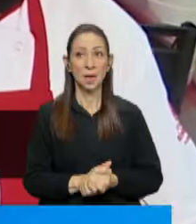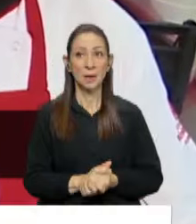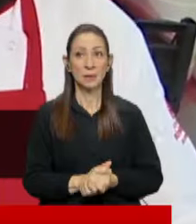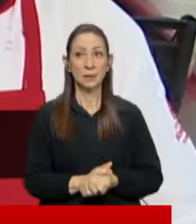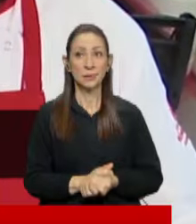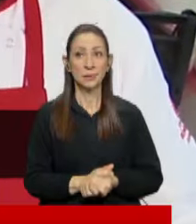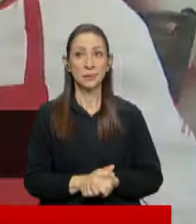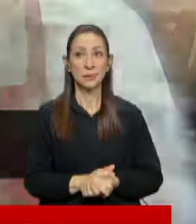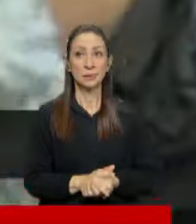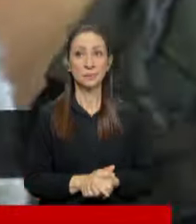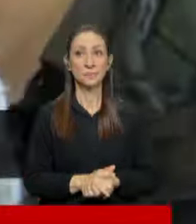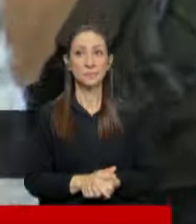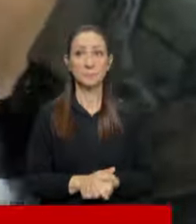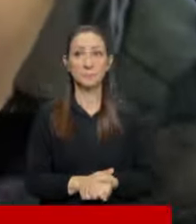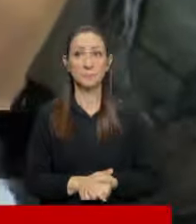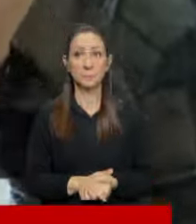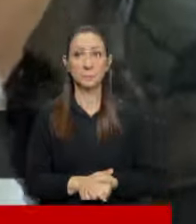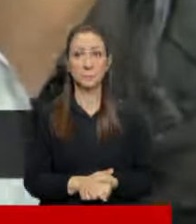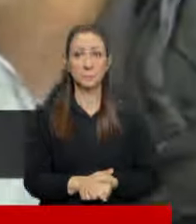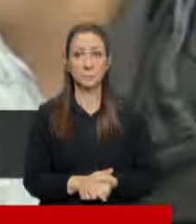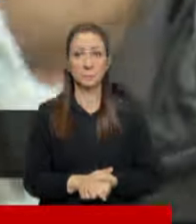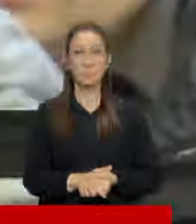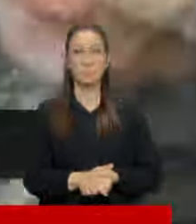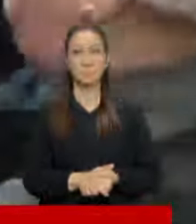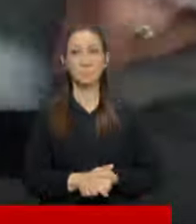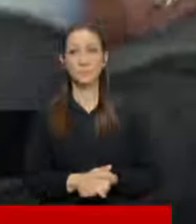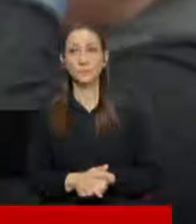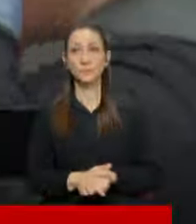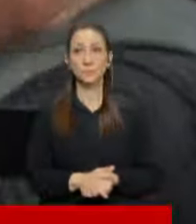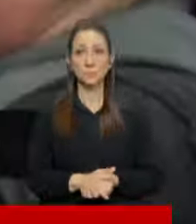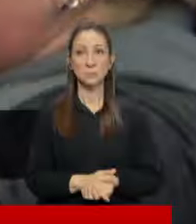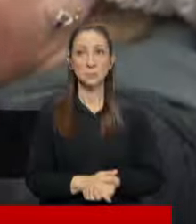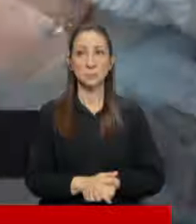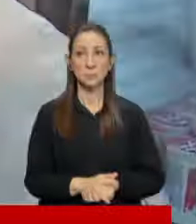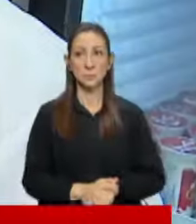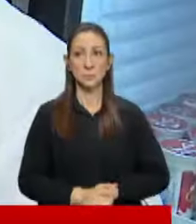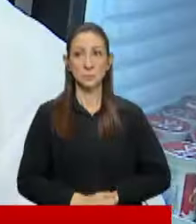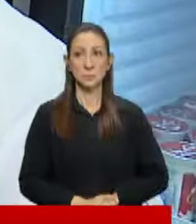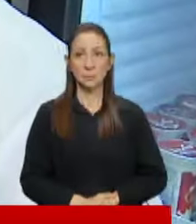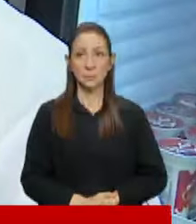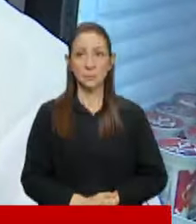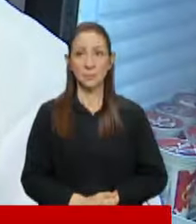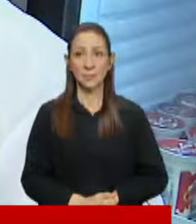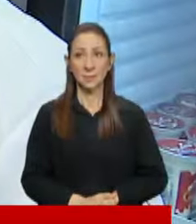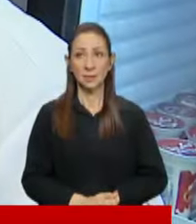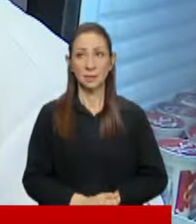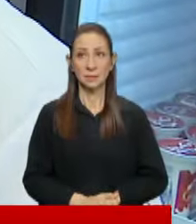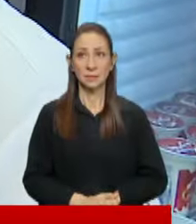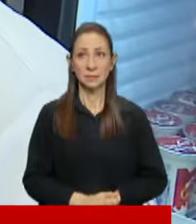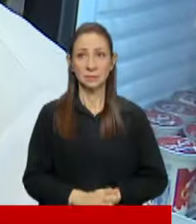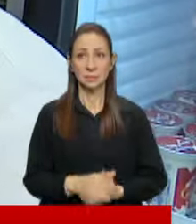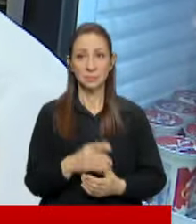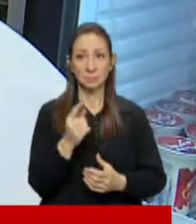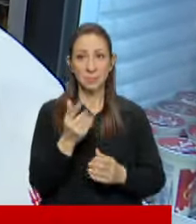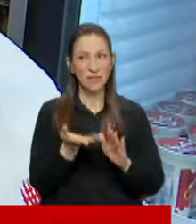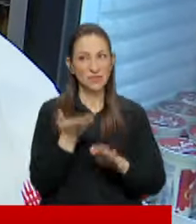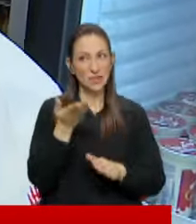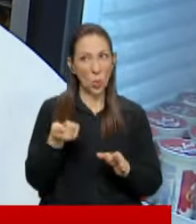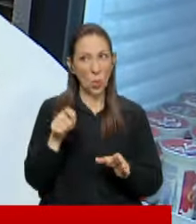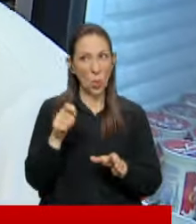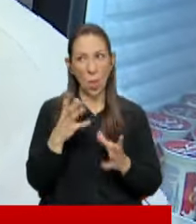Ablamızı alın içeri. Anneciğim gel. Allah razı olsun. Biraz ayarı kaçıyor